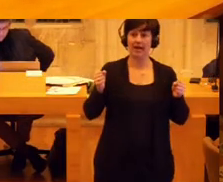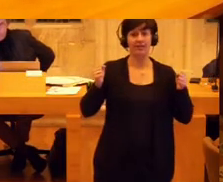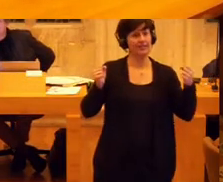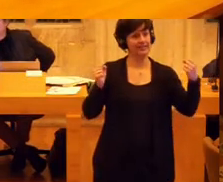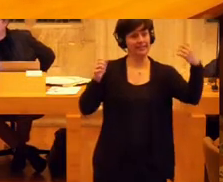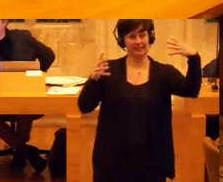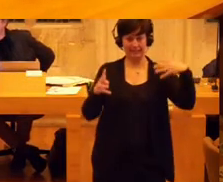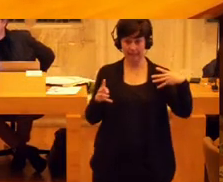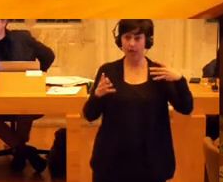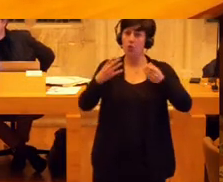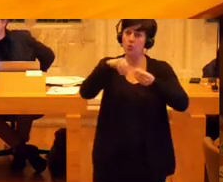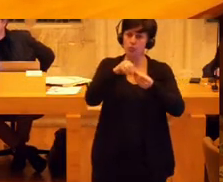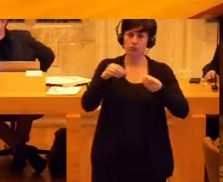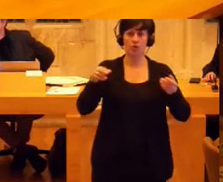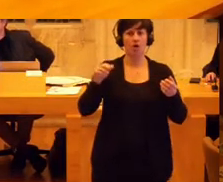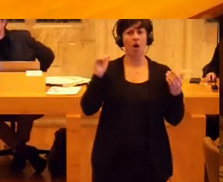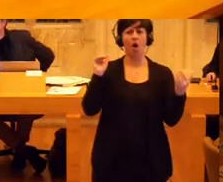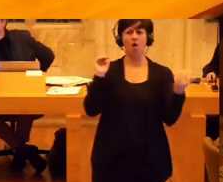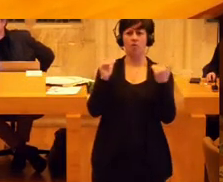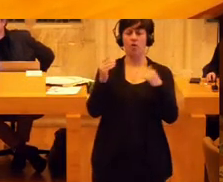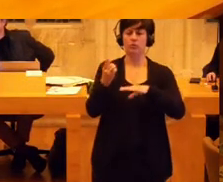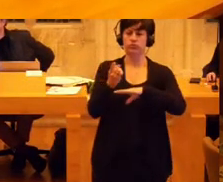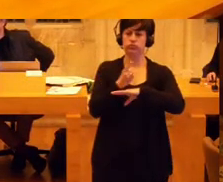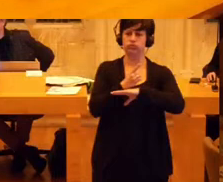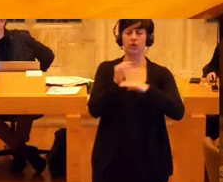également de la voie ici.